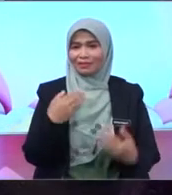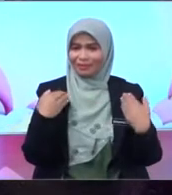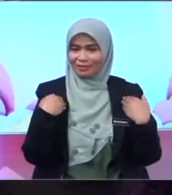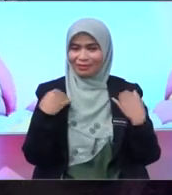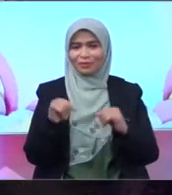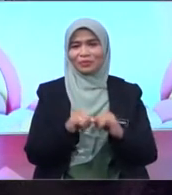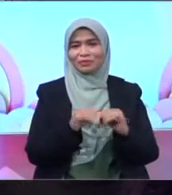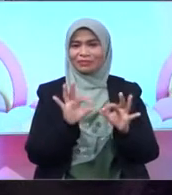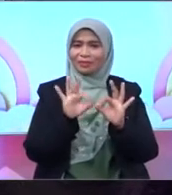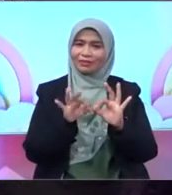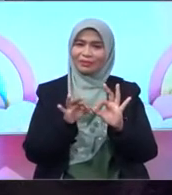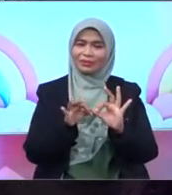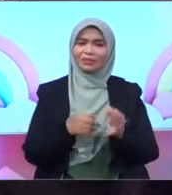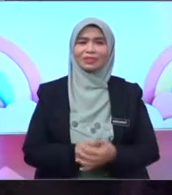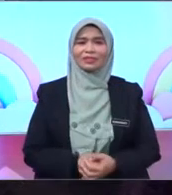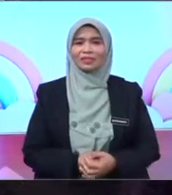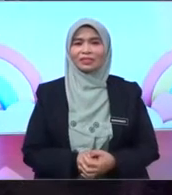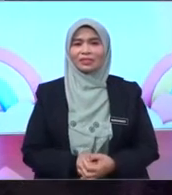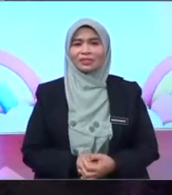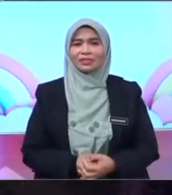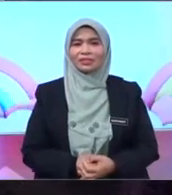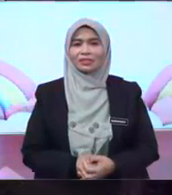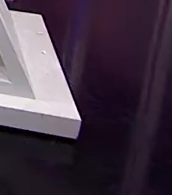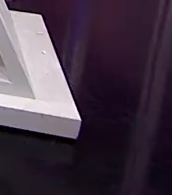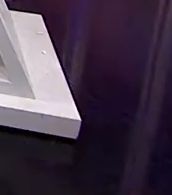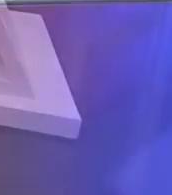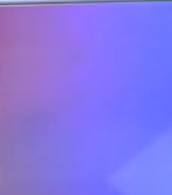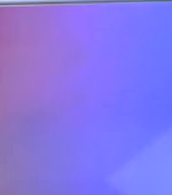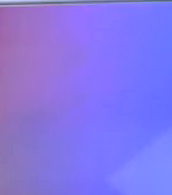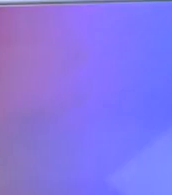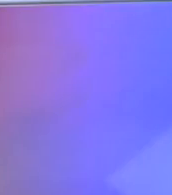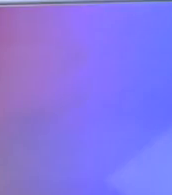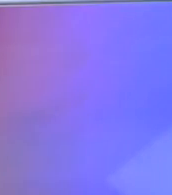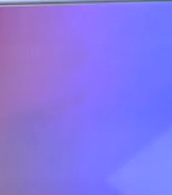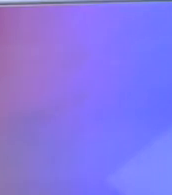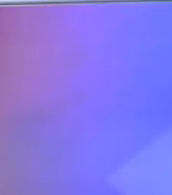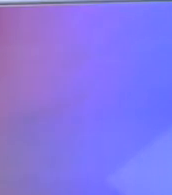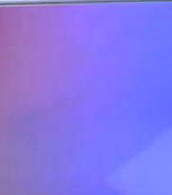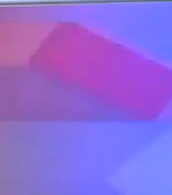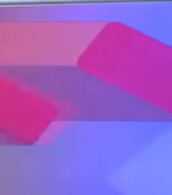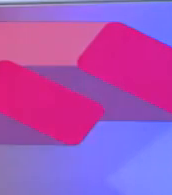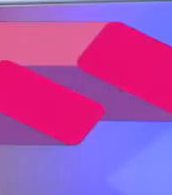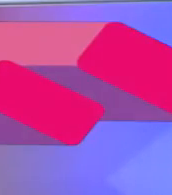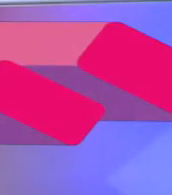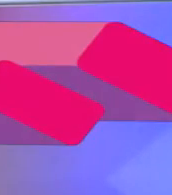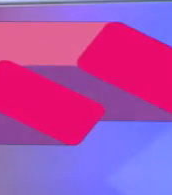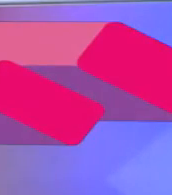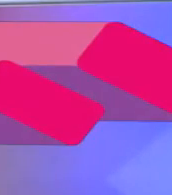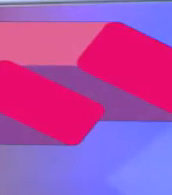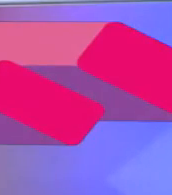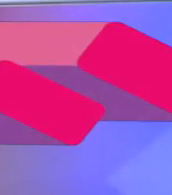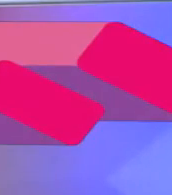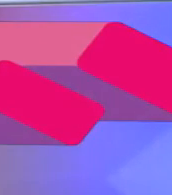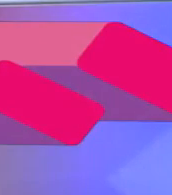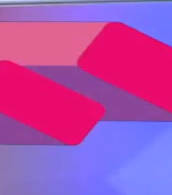turun aja seorang guru jodoh bahasa isyarat yaitu cek gunung Asmawati Majid Hai dari SFC Sutan Abdul